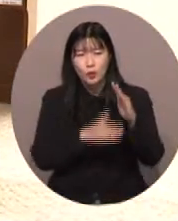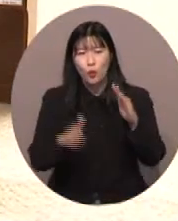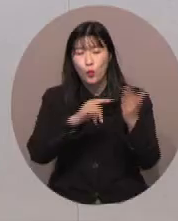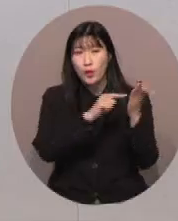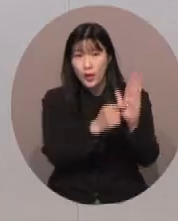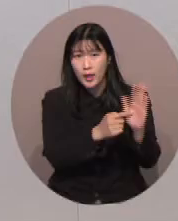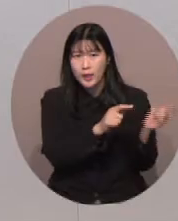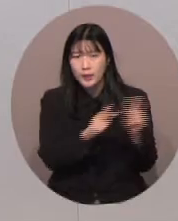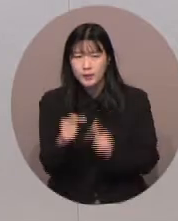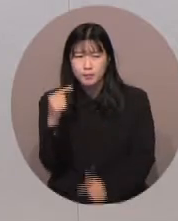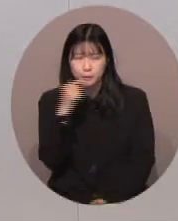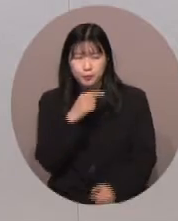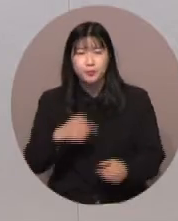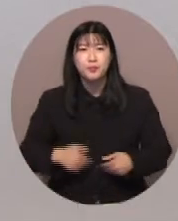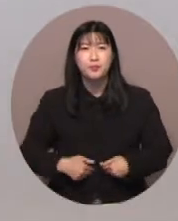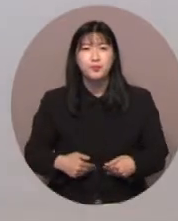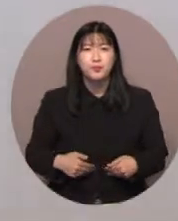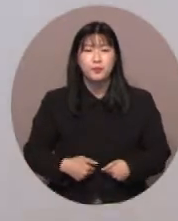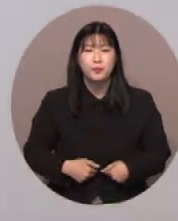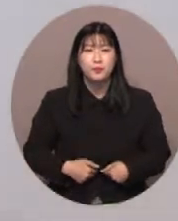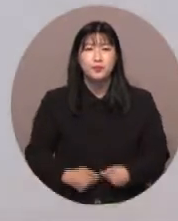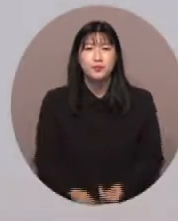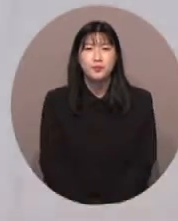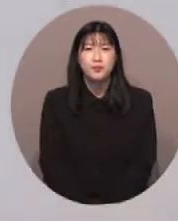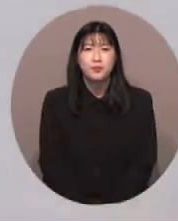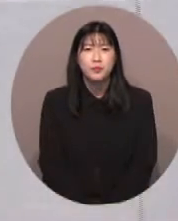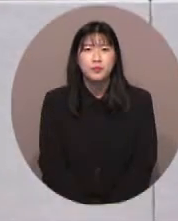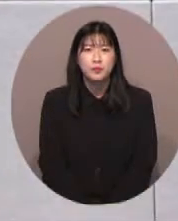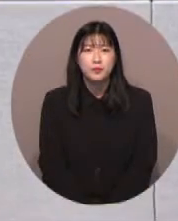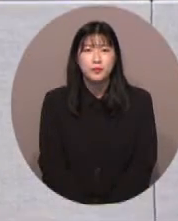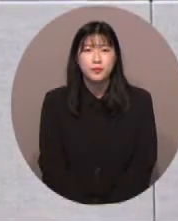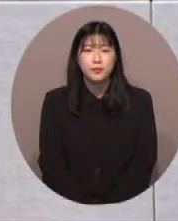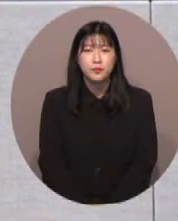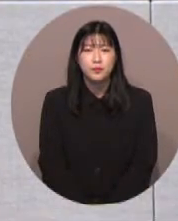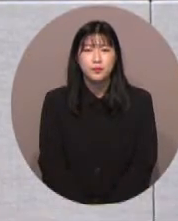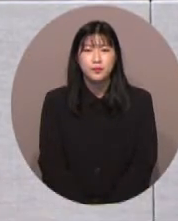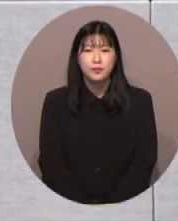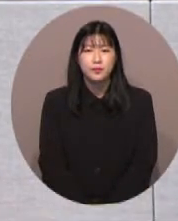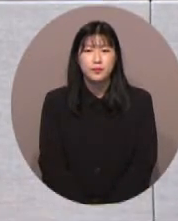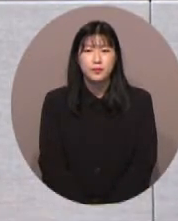보다 생산적인 논의가 필요한 시점입니다. MBC 뉴스 김광현입니다.